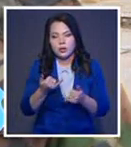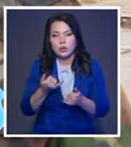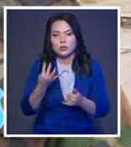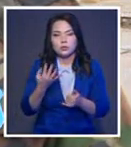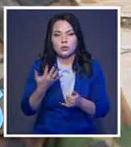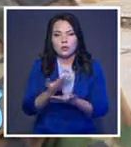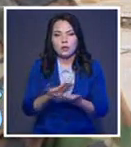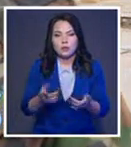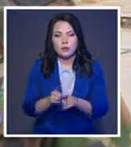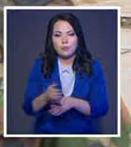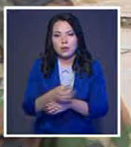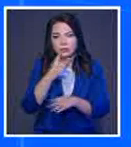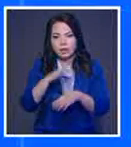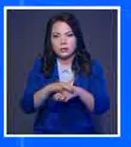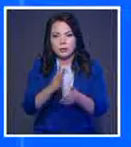шықты.